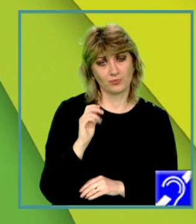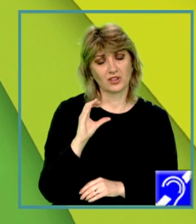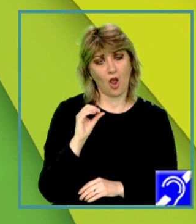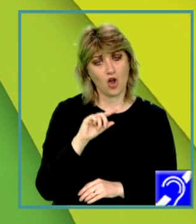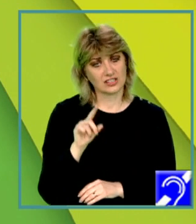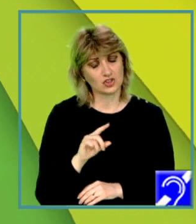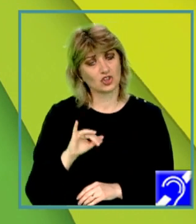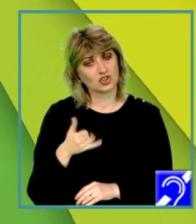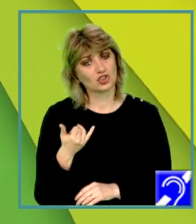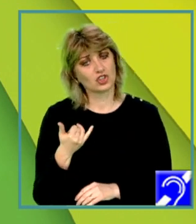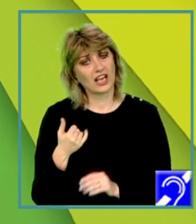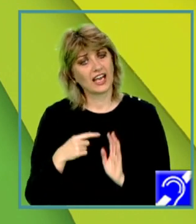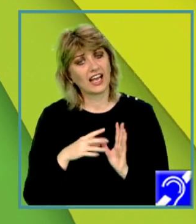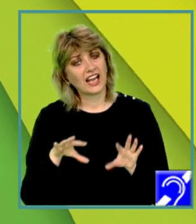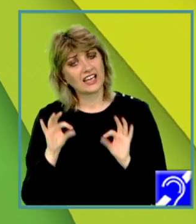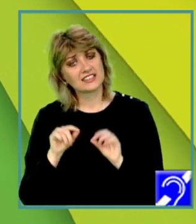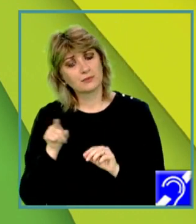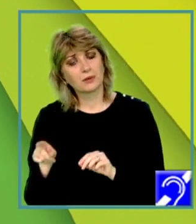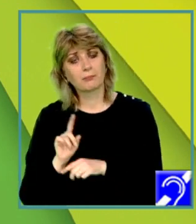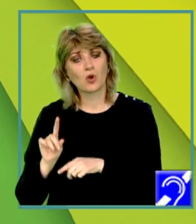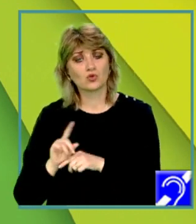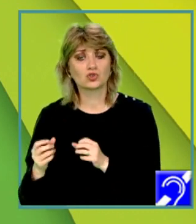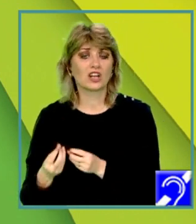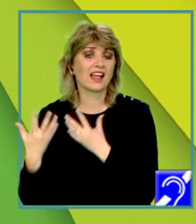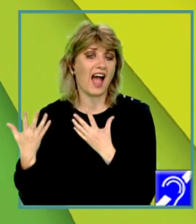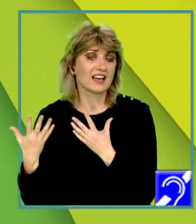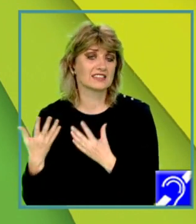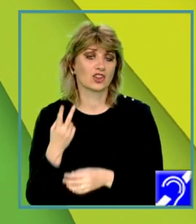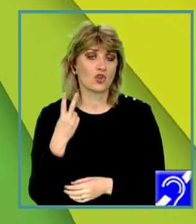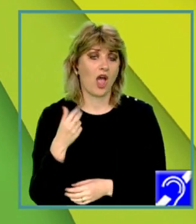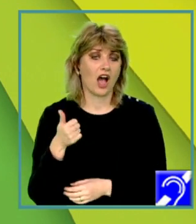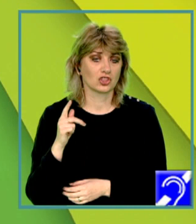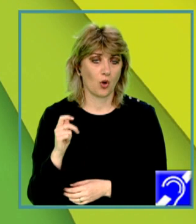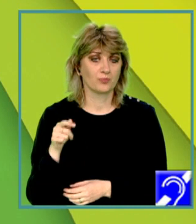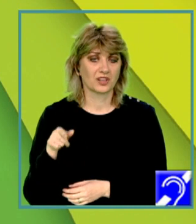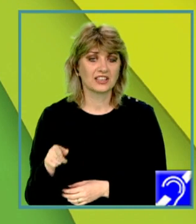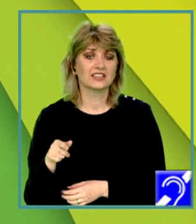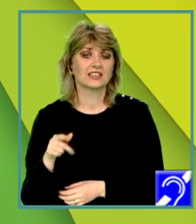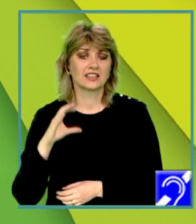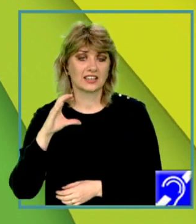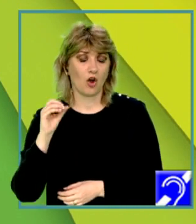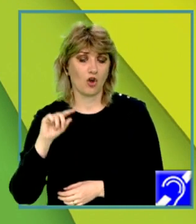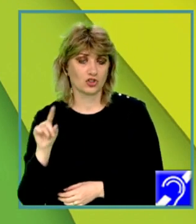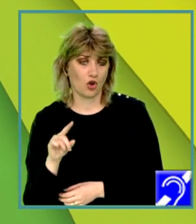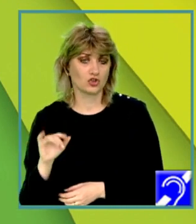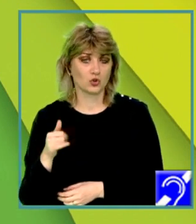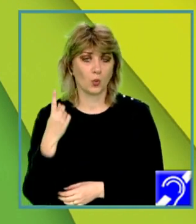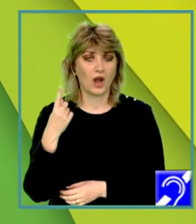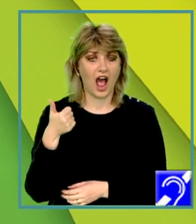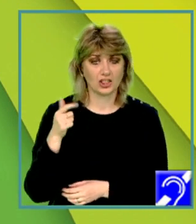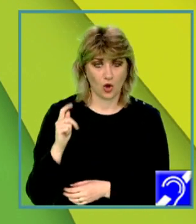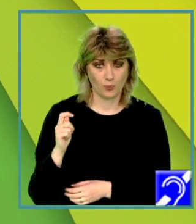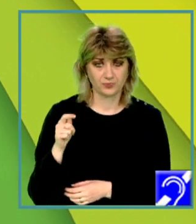și regăsim în produșii de reacție doi atomi în bioxidul de carbon și un atom